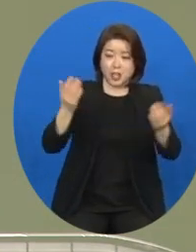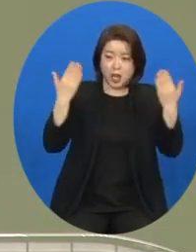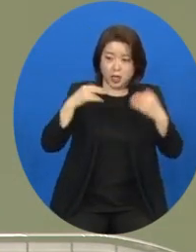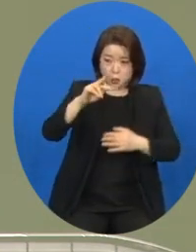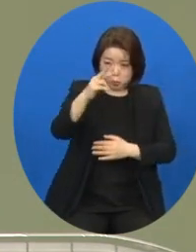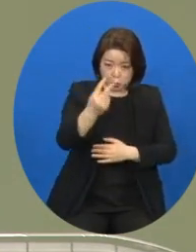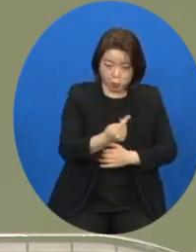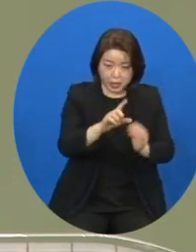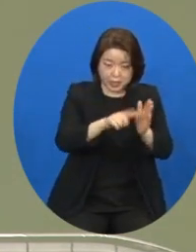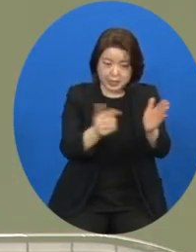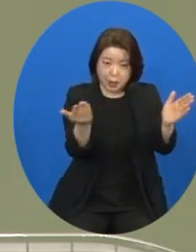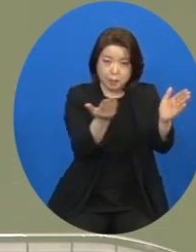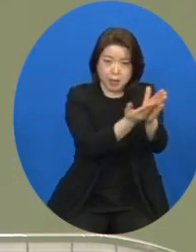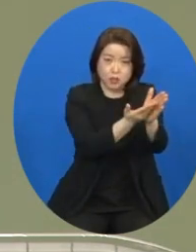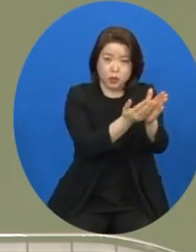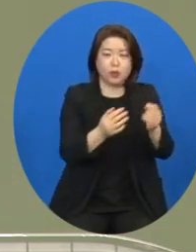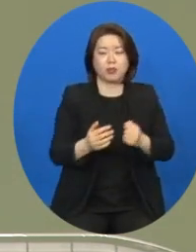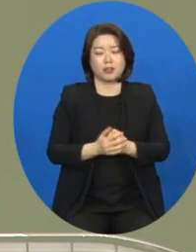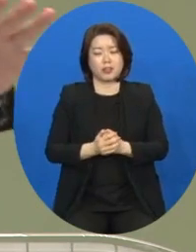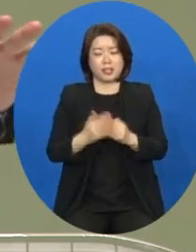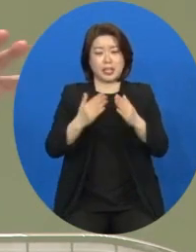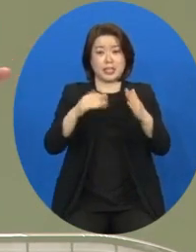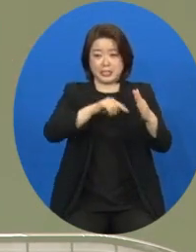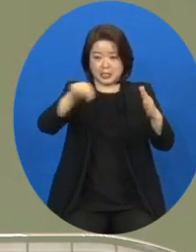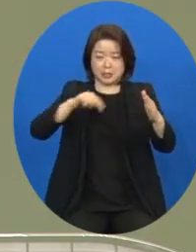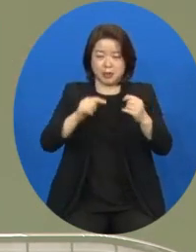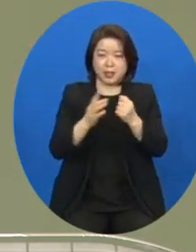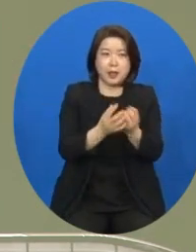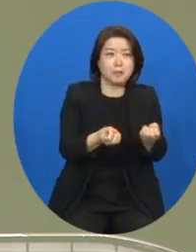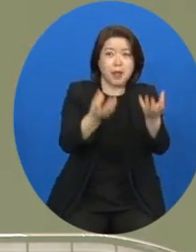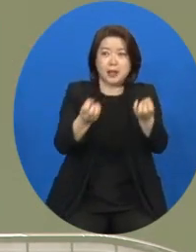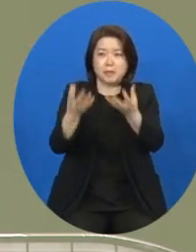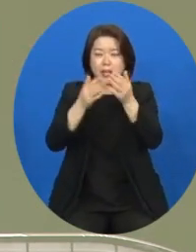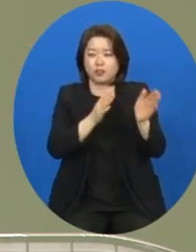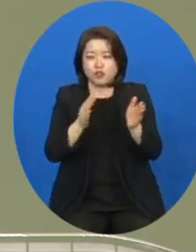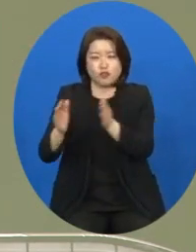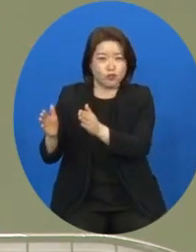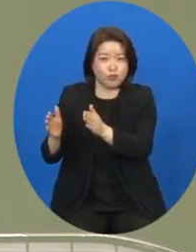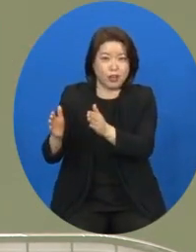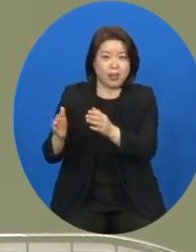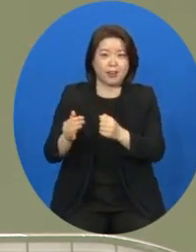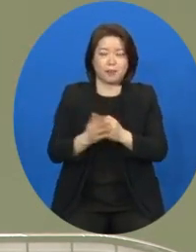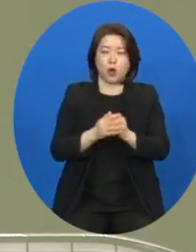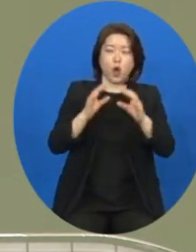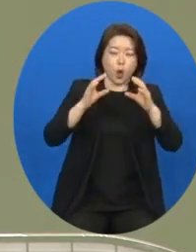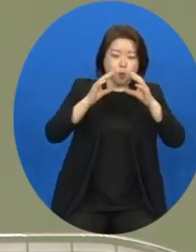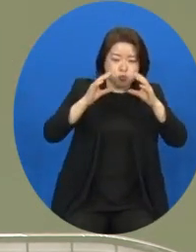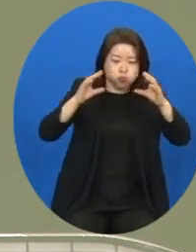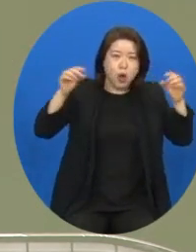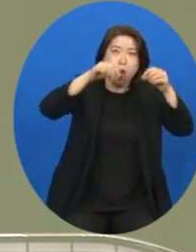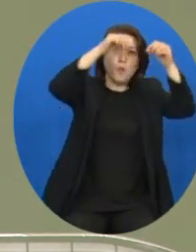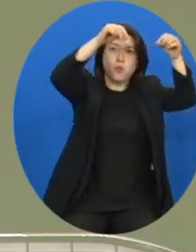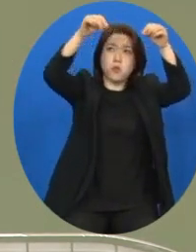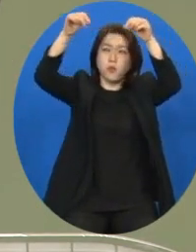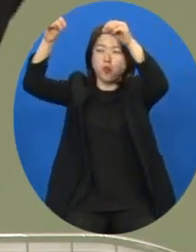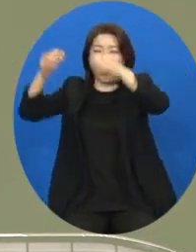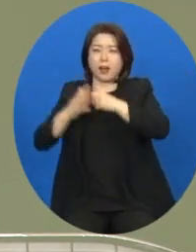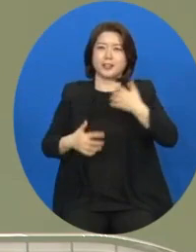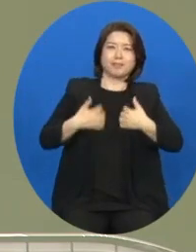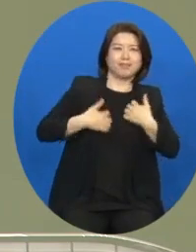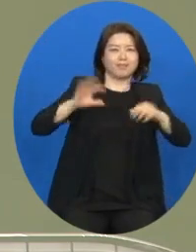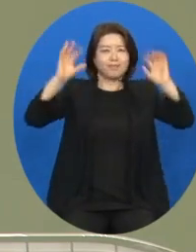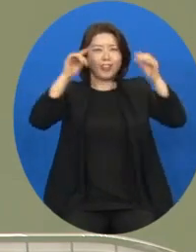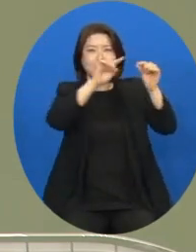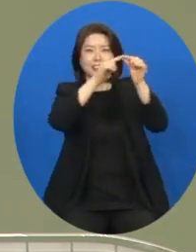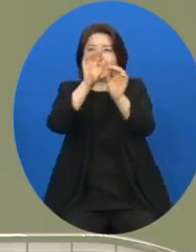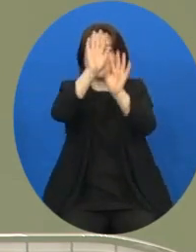맞춰가지고 집에 파티를 여는 거예요. 막 풍선을 달고 뭐 웰컴이라고